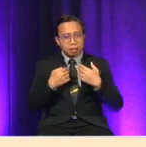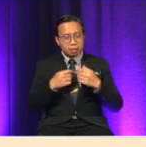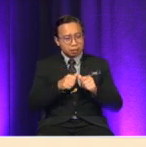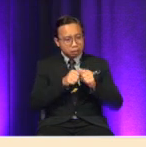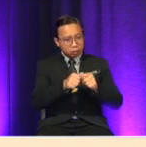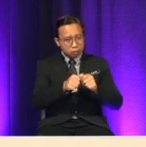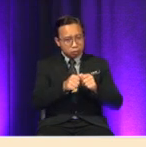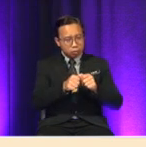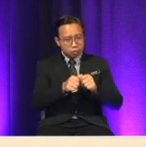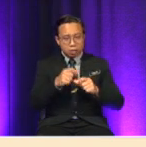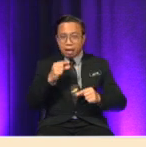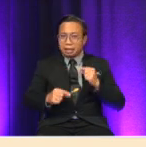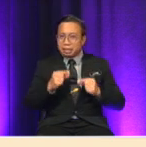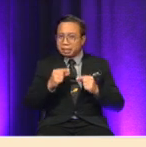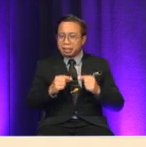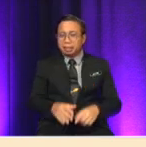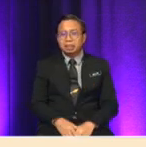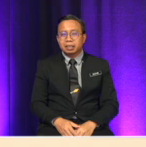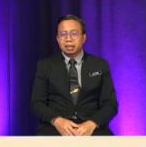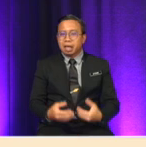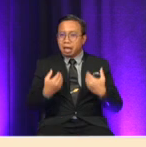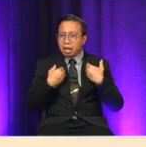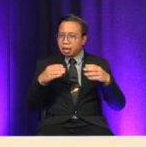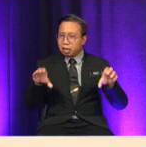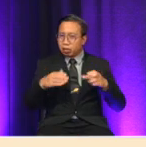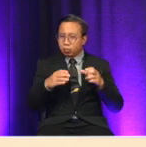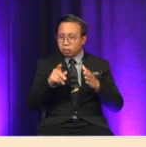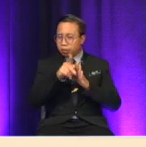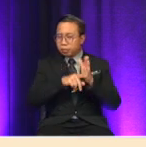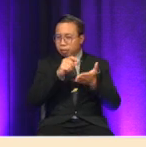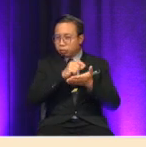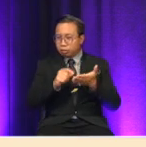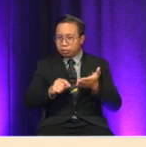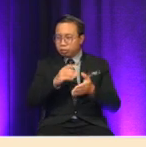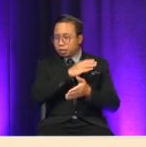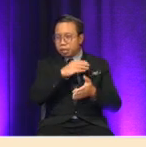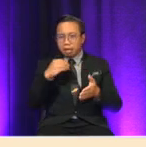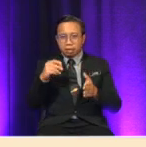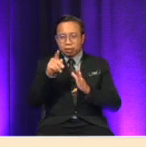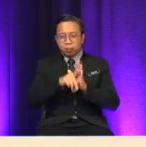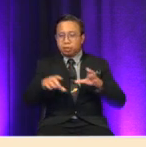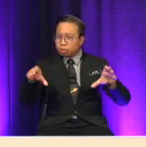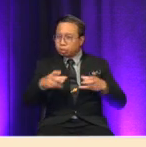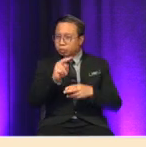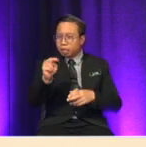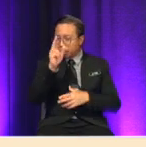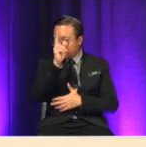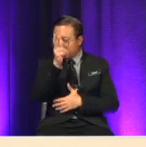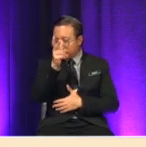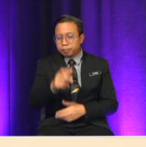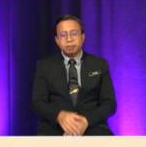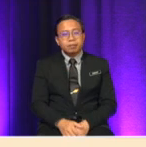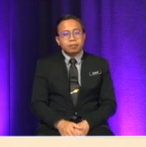perlakuan dan gaya, dan juga ada melakukan penulisan atau penciptaan kreatif. Dan tugas kamu